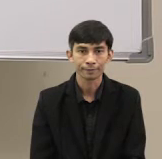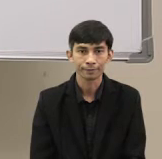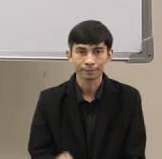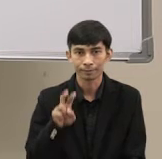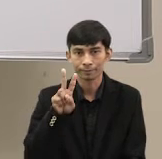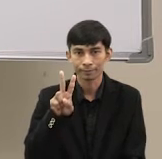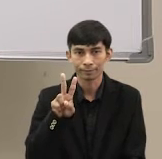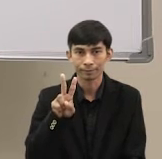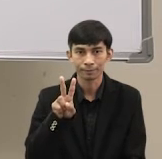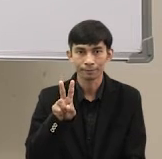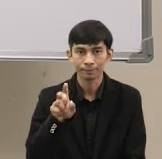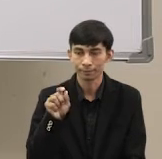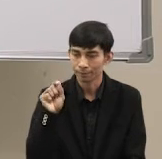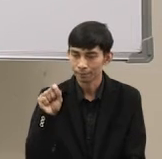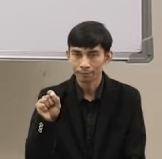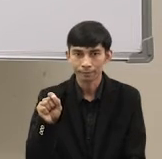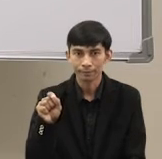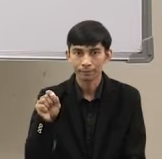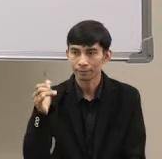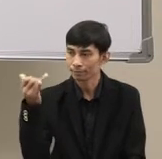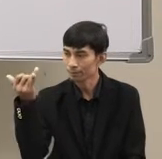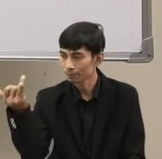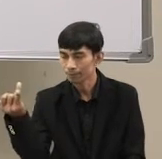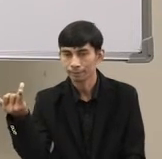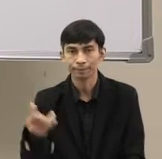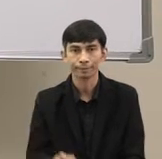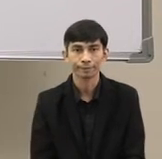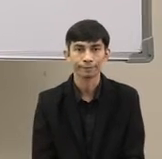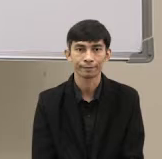Pí. Chợt prám pí.